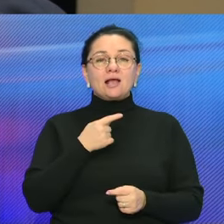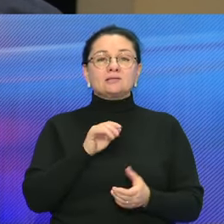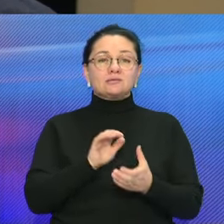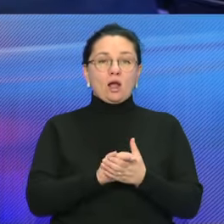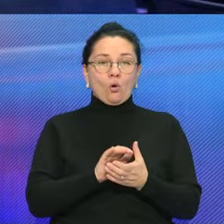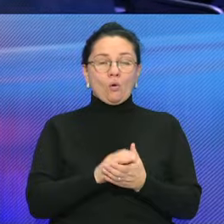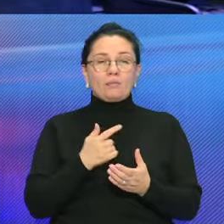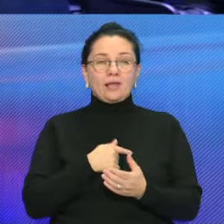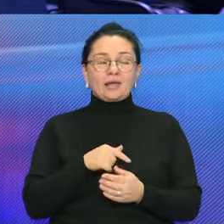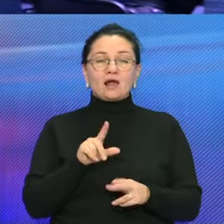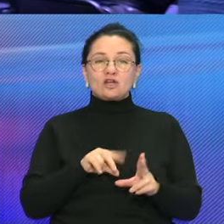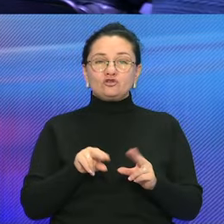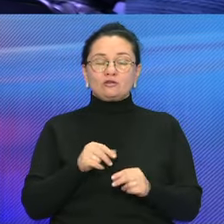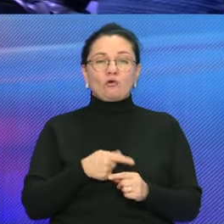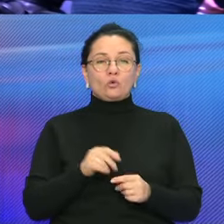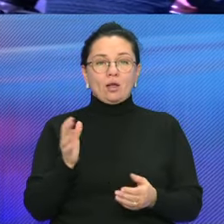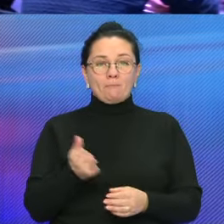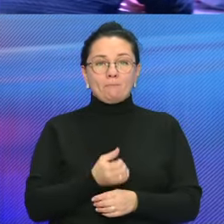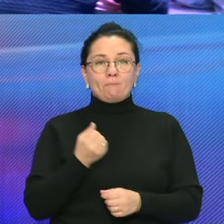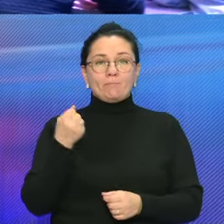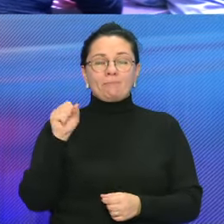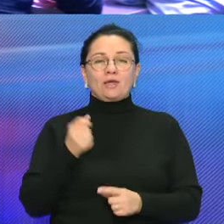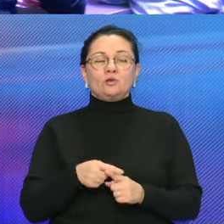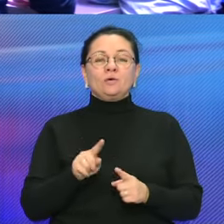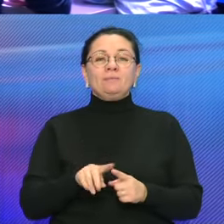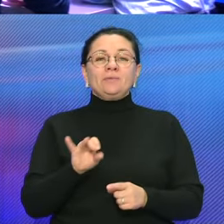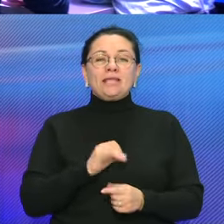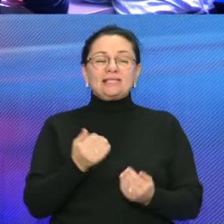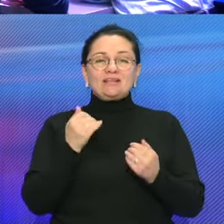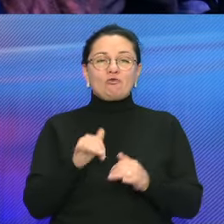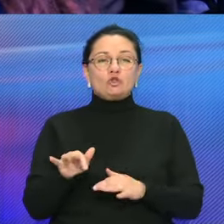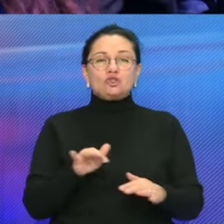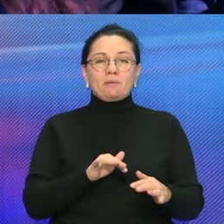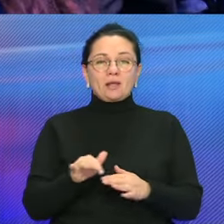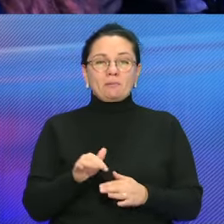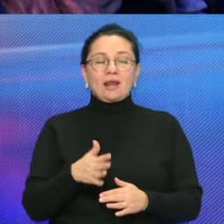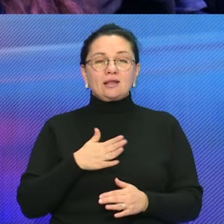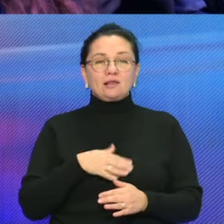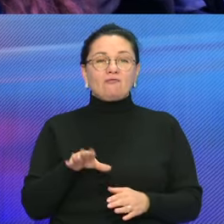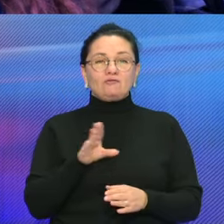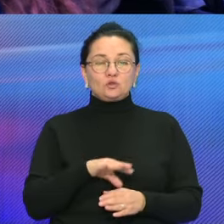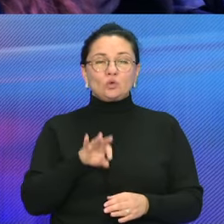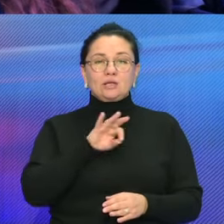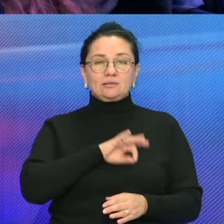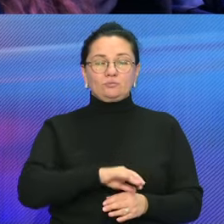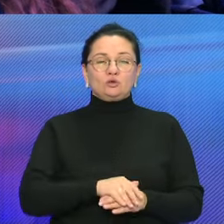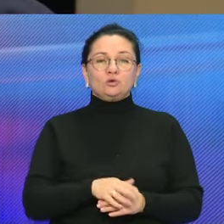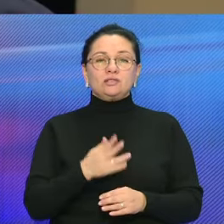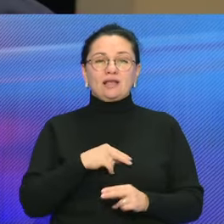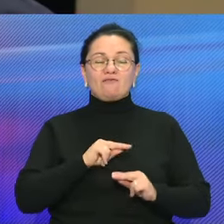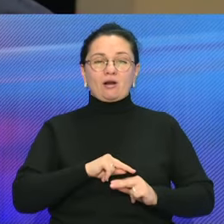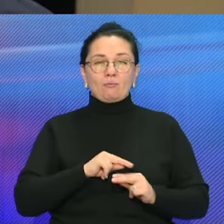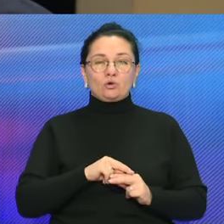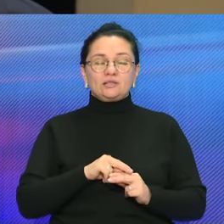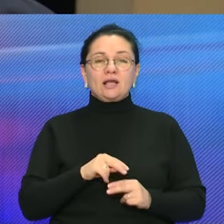на победу. Знание и опыт сегодняшнего мероприятия, я считаю, что пригодится в дальнейшей жизни и работе.